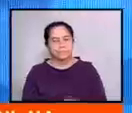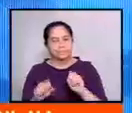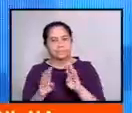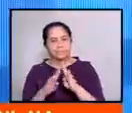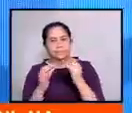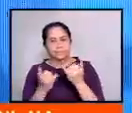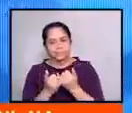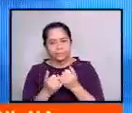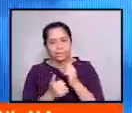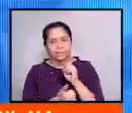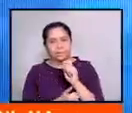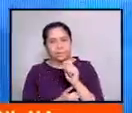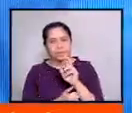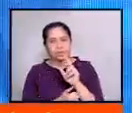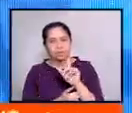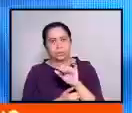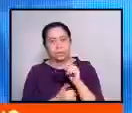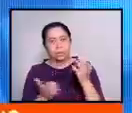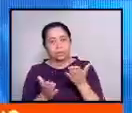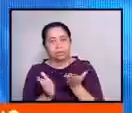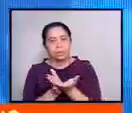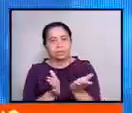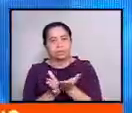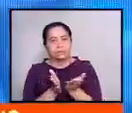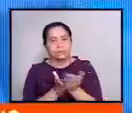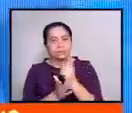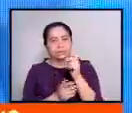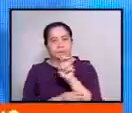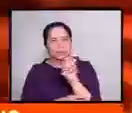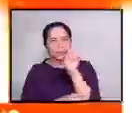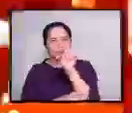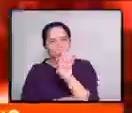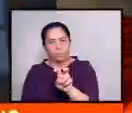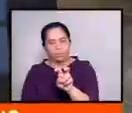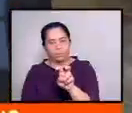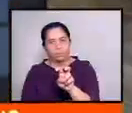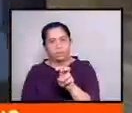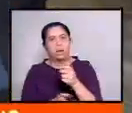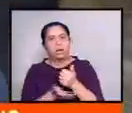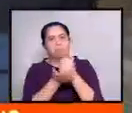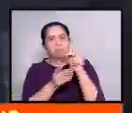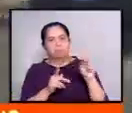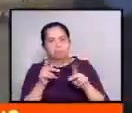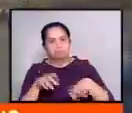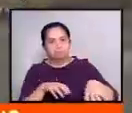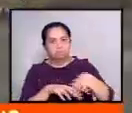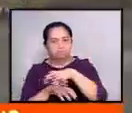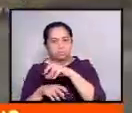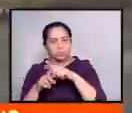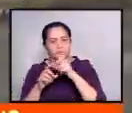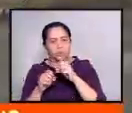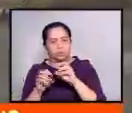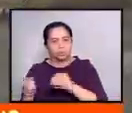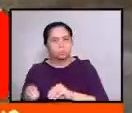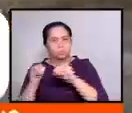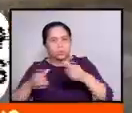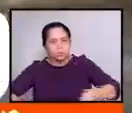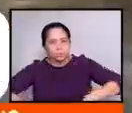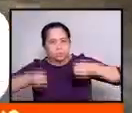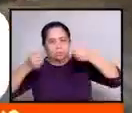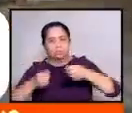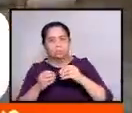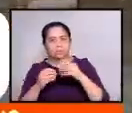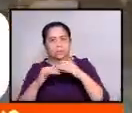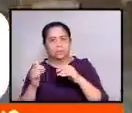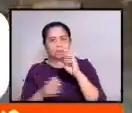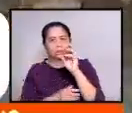kami sa Barangay Santa Lucia sa Pasig ang isang sawa. Nagtulong-tulong ang mga residente para mailagay sa sako ang